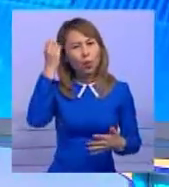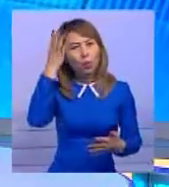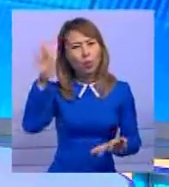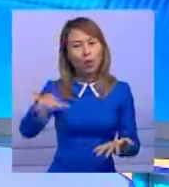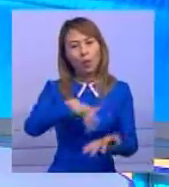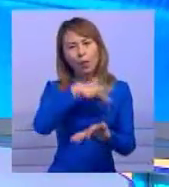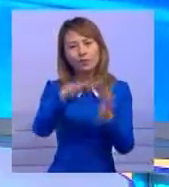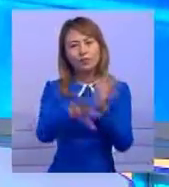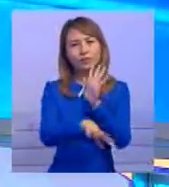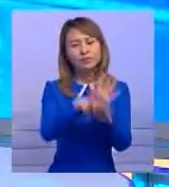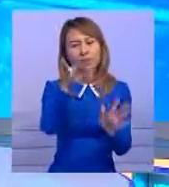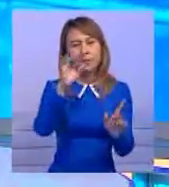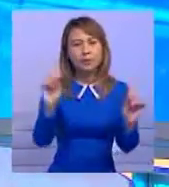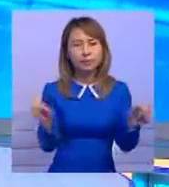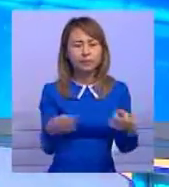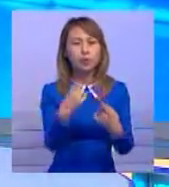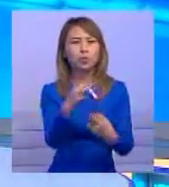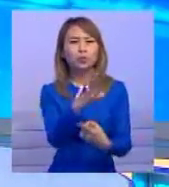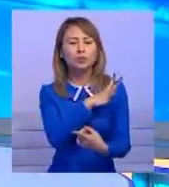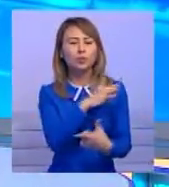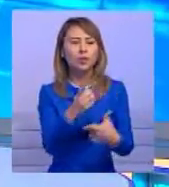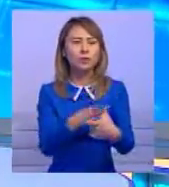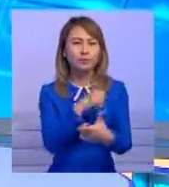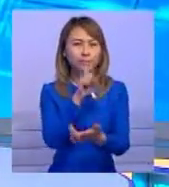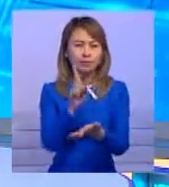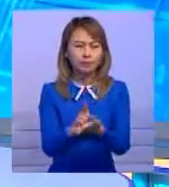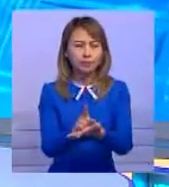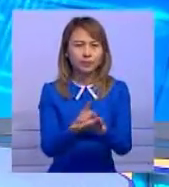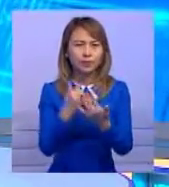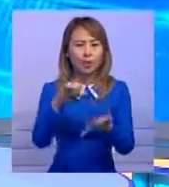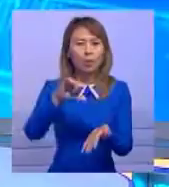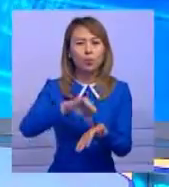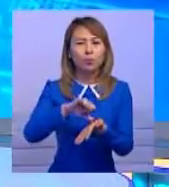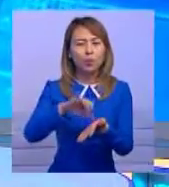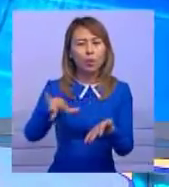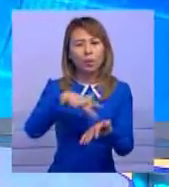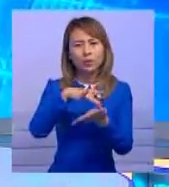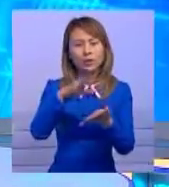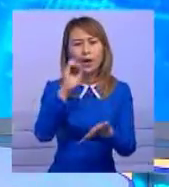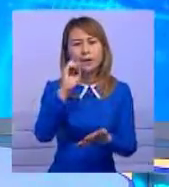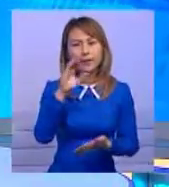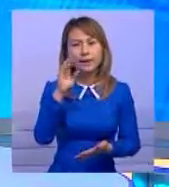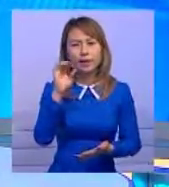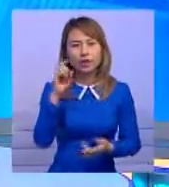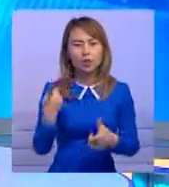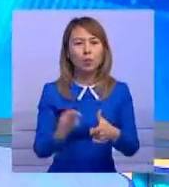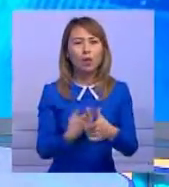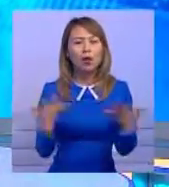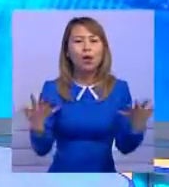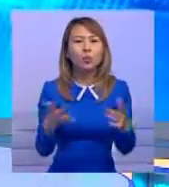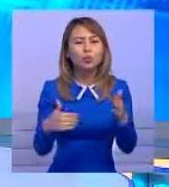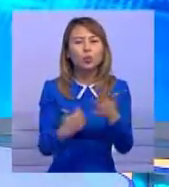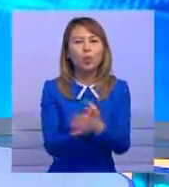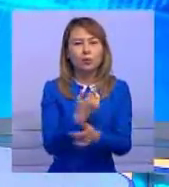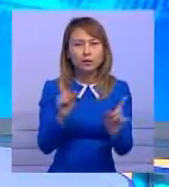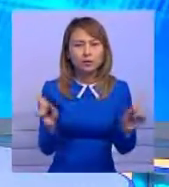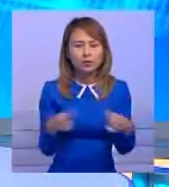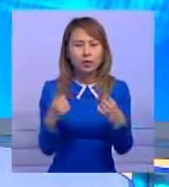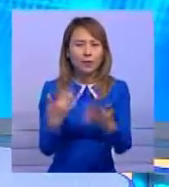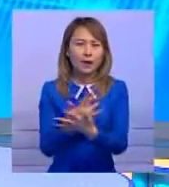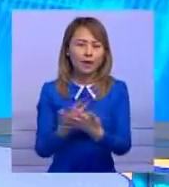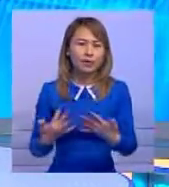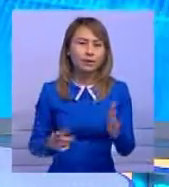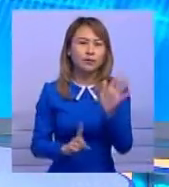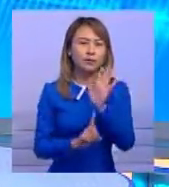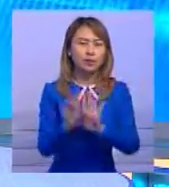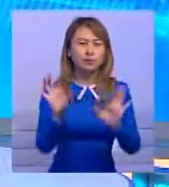қала негізінде дамыту межелі міндеті қойылды. Шараға қала әкімі Әсет Исекешев қатысып, қандай инновациялық ізденістерге